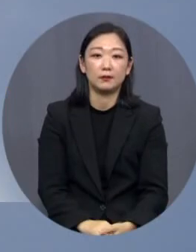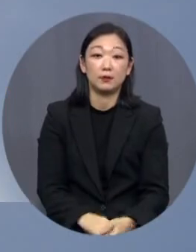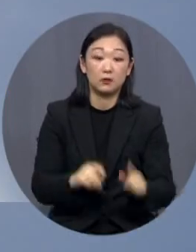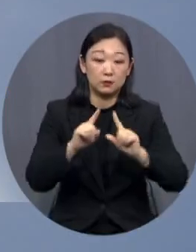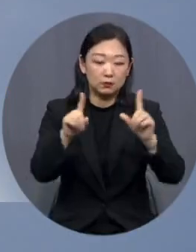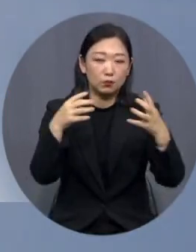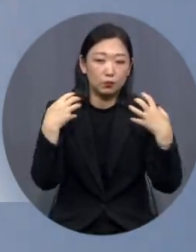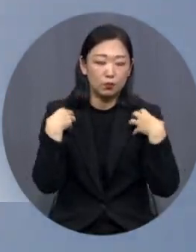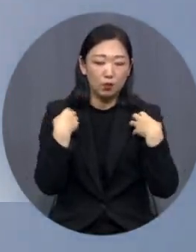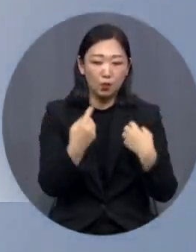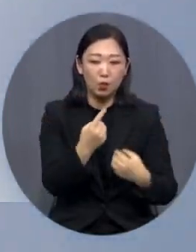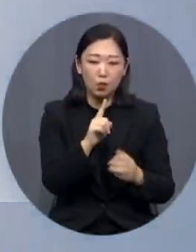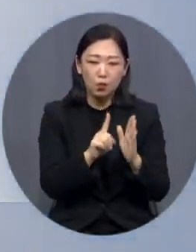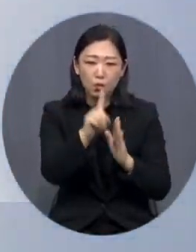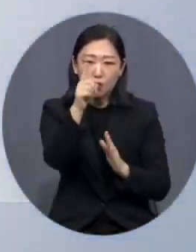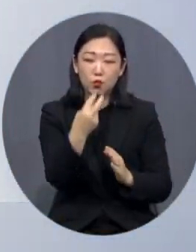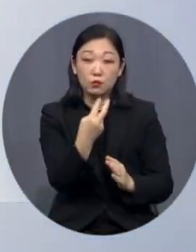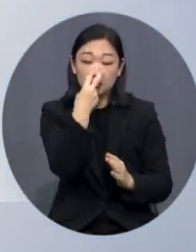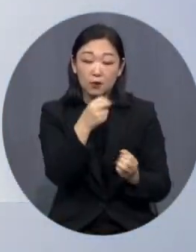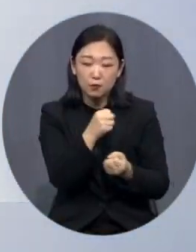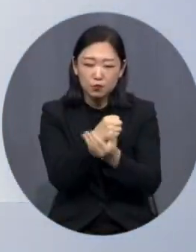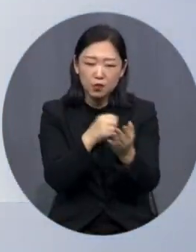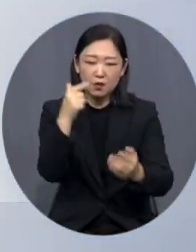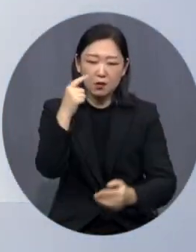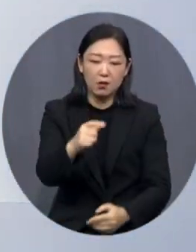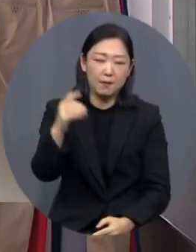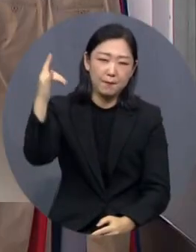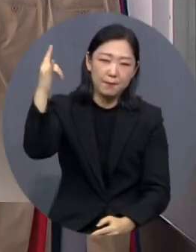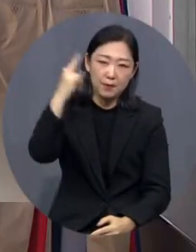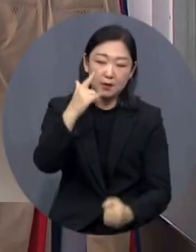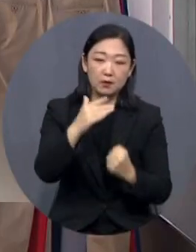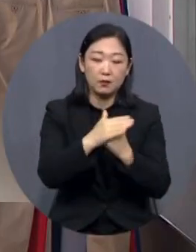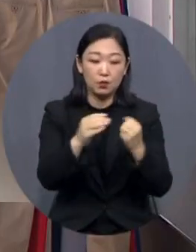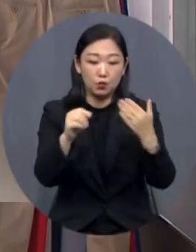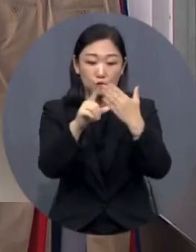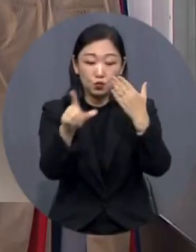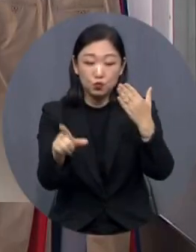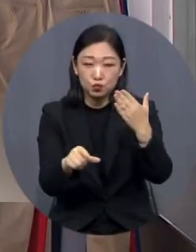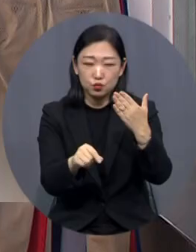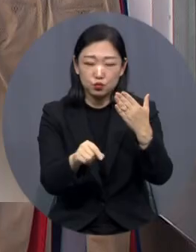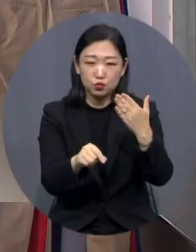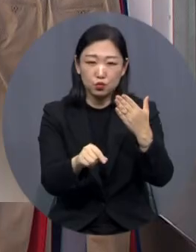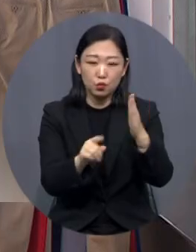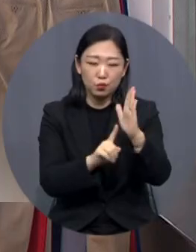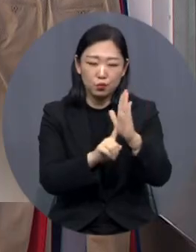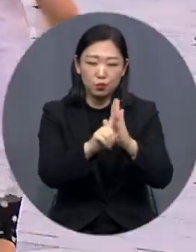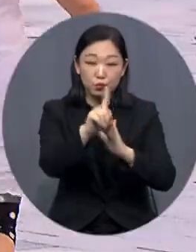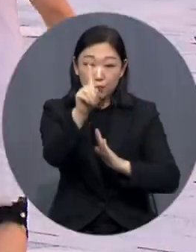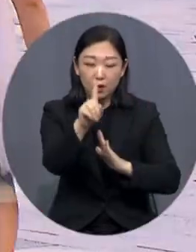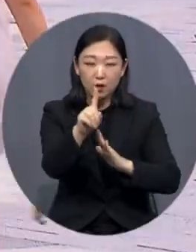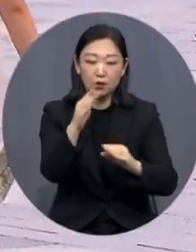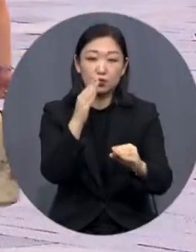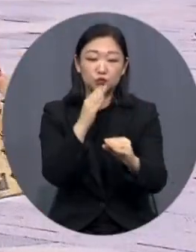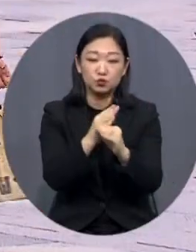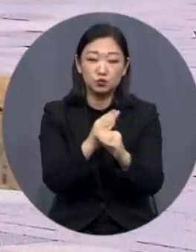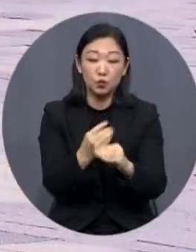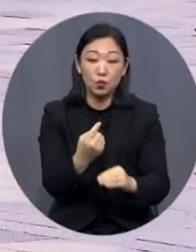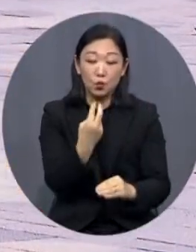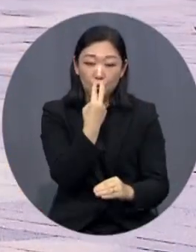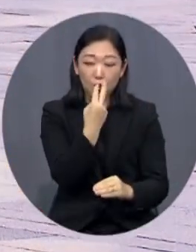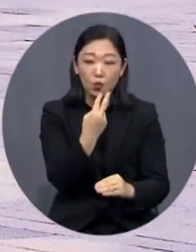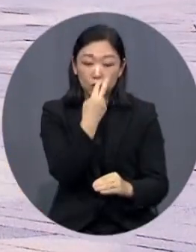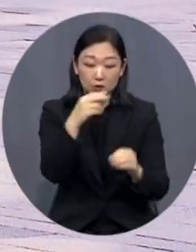기상청은 고기압권 영향 아래 강한 햇빛이 더해져 9월 상순의 기온이 크게 올랐고 중순에는 고기압의